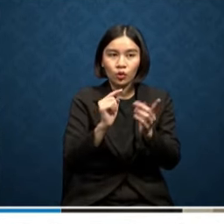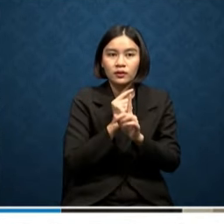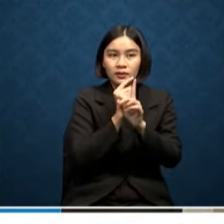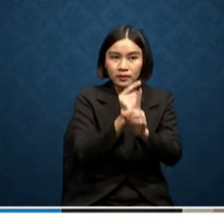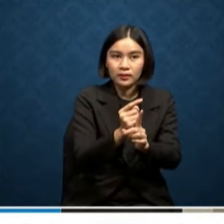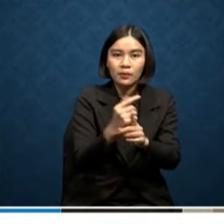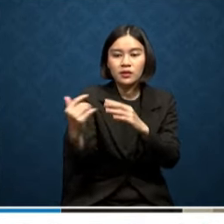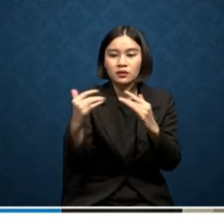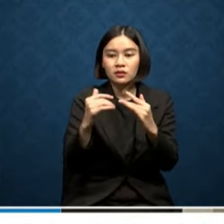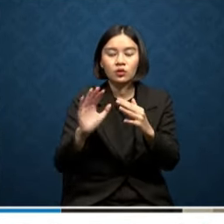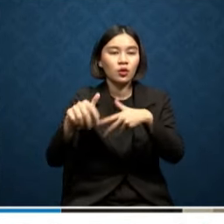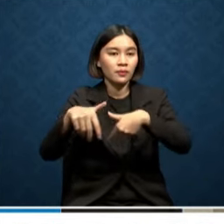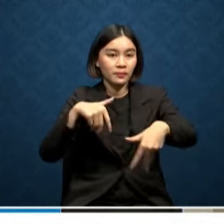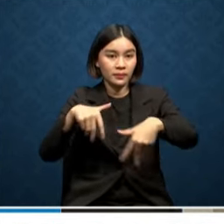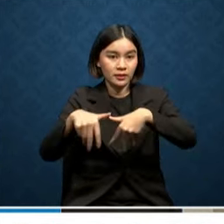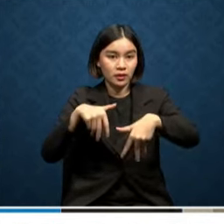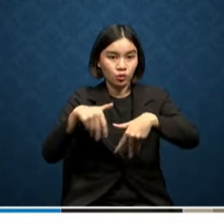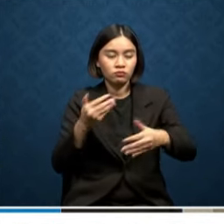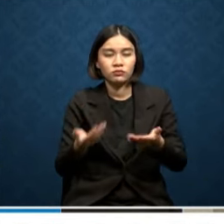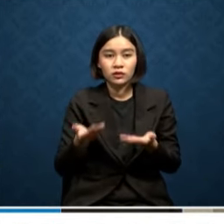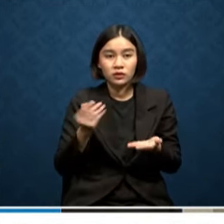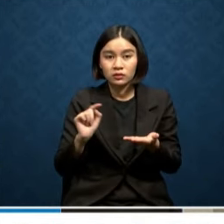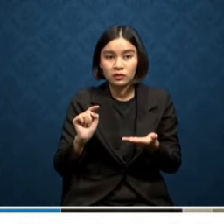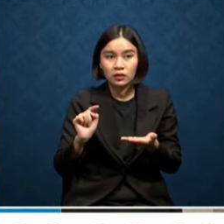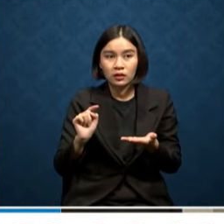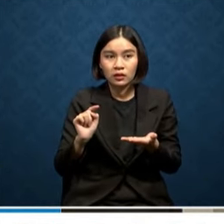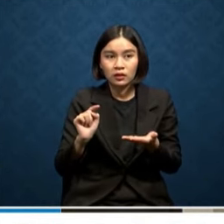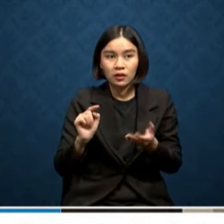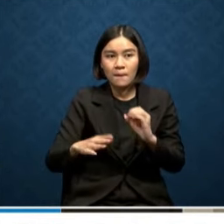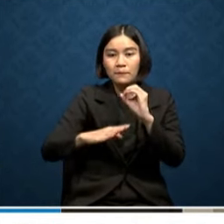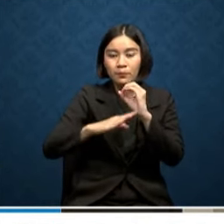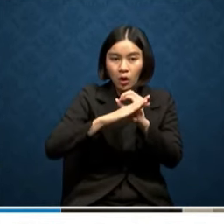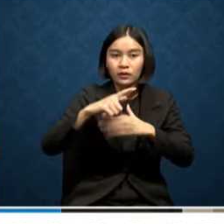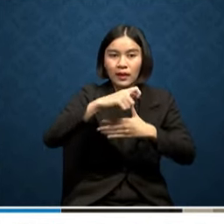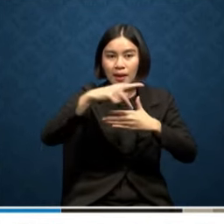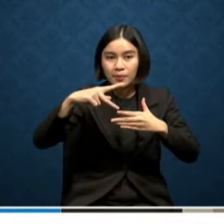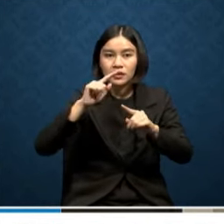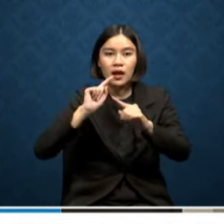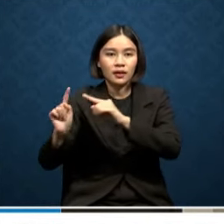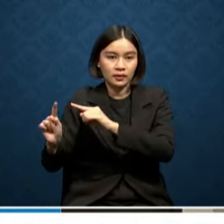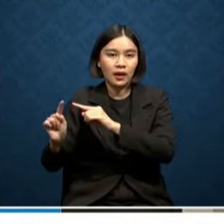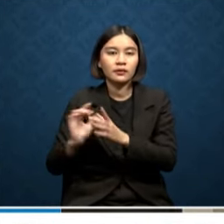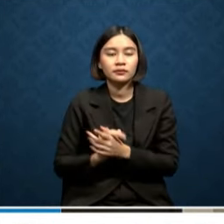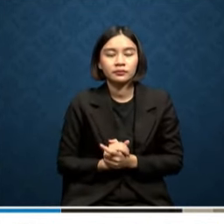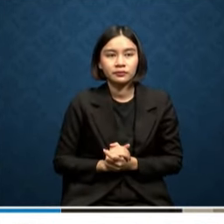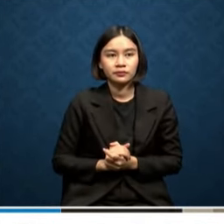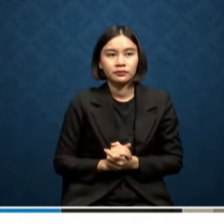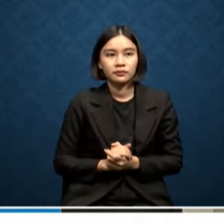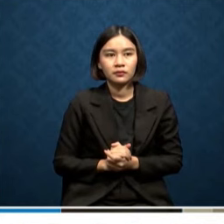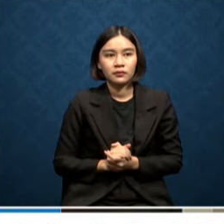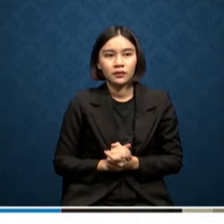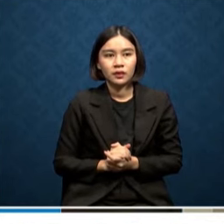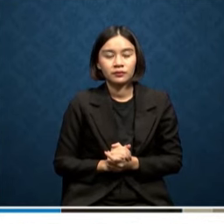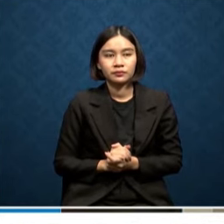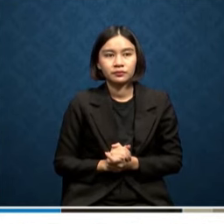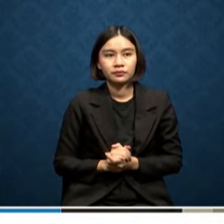ามการสื่อสารของประชาชนหรือการบล็อกแพลตฟอร์มในโซเชียลมีเดียต่างๆนะคะรวม